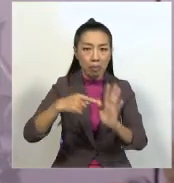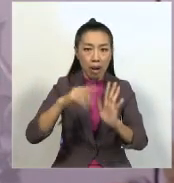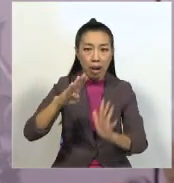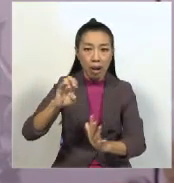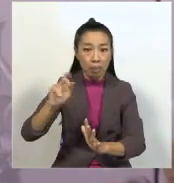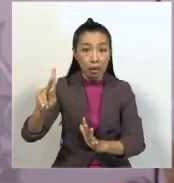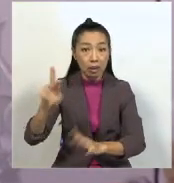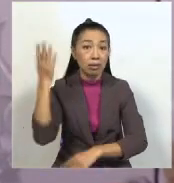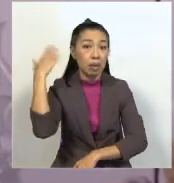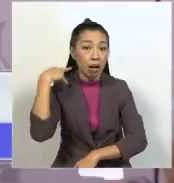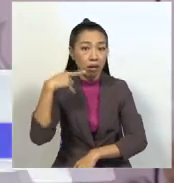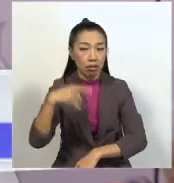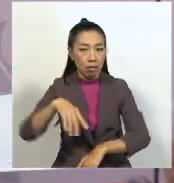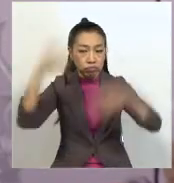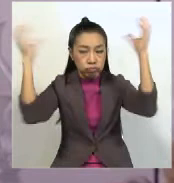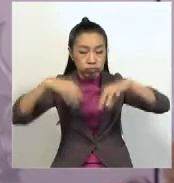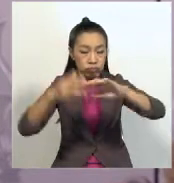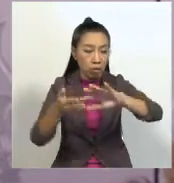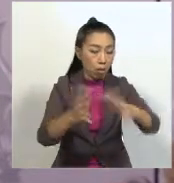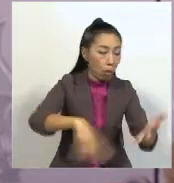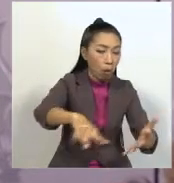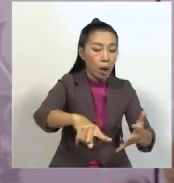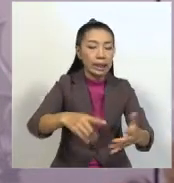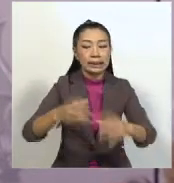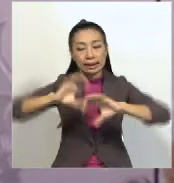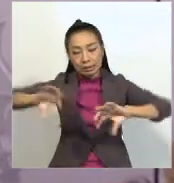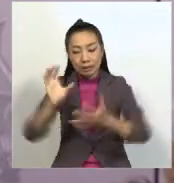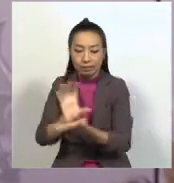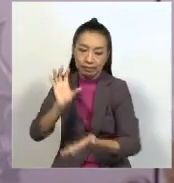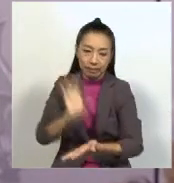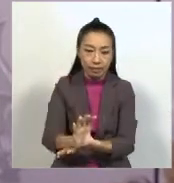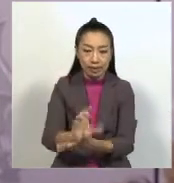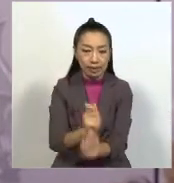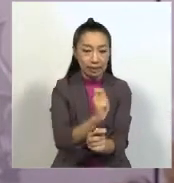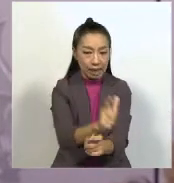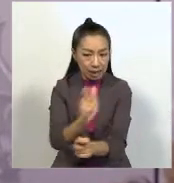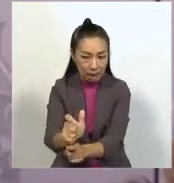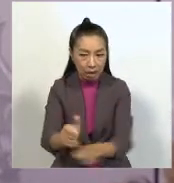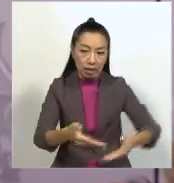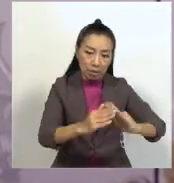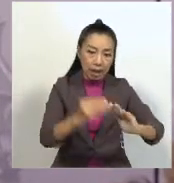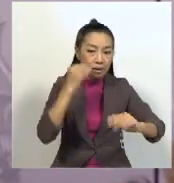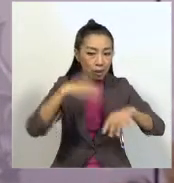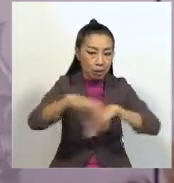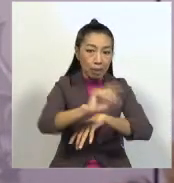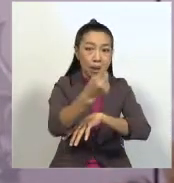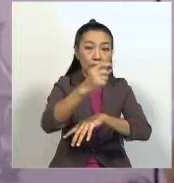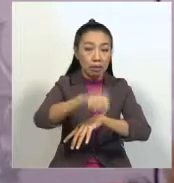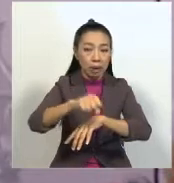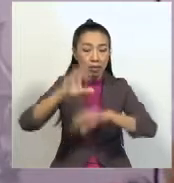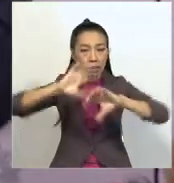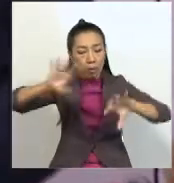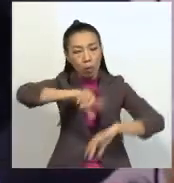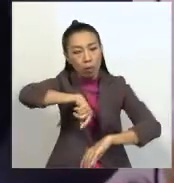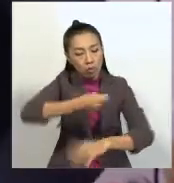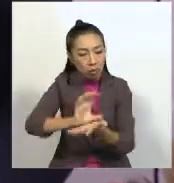ดอ่ะนะหลายพื้นที่ประมงประมงเรือเลยช่วยโบสถ์อ่ะนั่นคือรัฐบาลต้องดูแบบนั้นต้องเช็คความเสียหายได้ซะก่